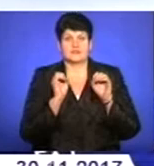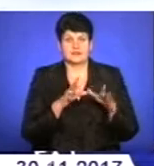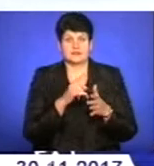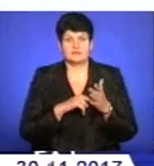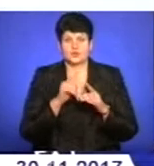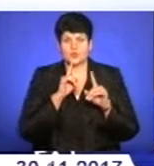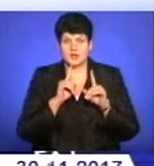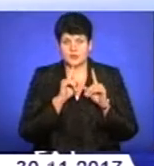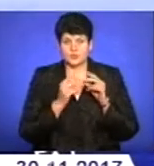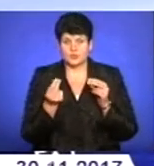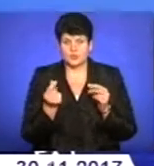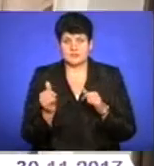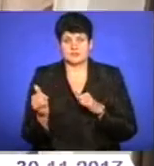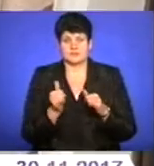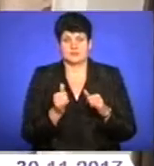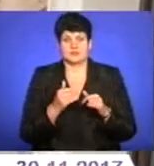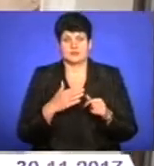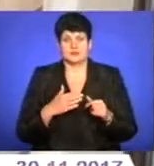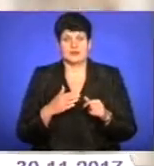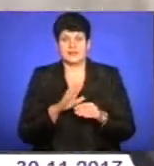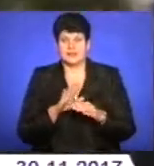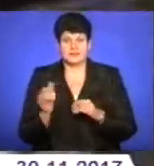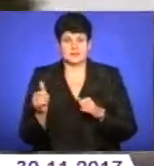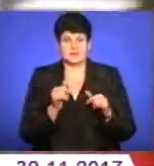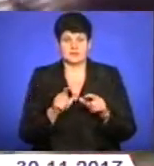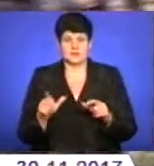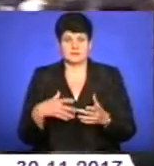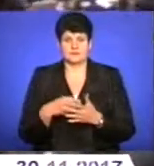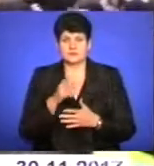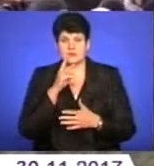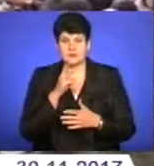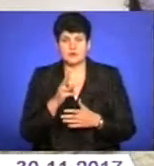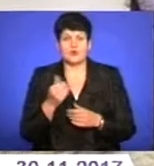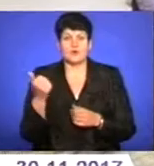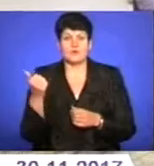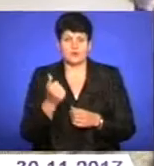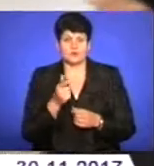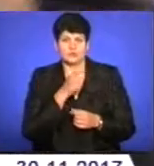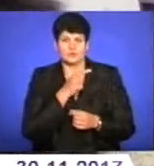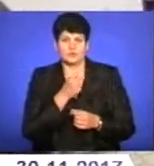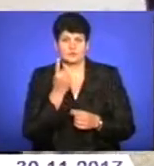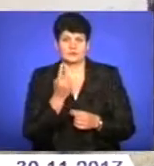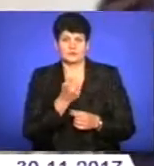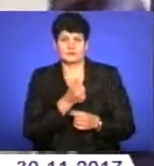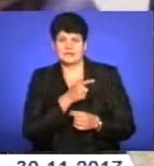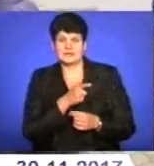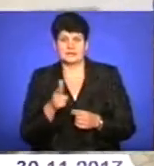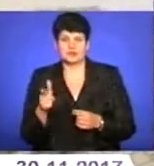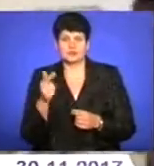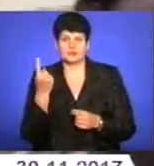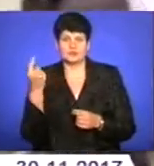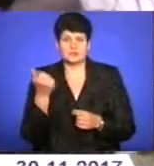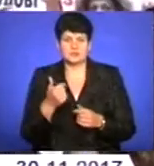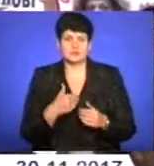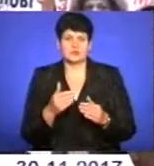не забезпечивши наших людей заробітної платні. У міській раді прийняли рішення протягом тижня створити робочу групу, до якої увійдуть голови